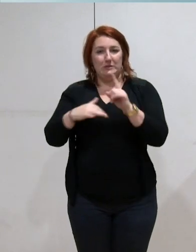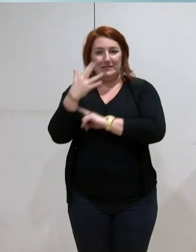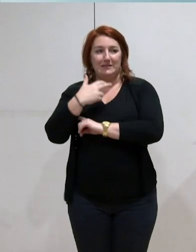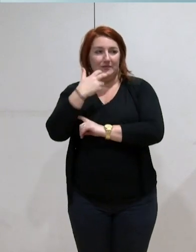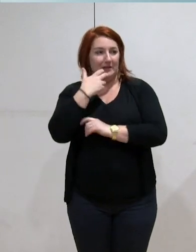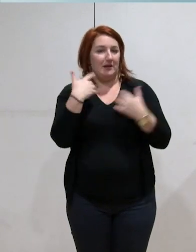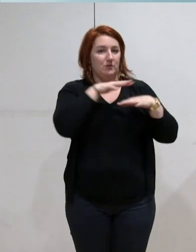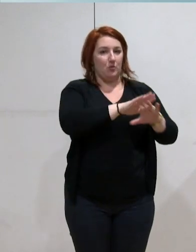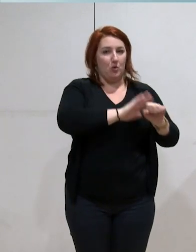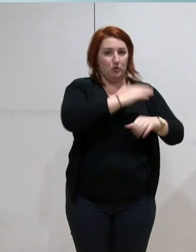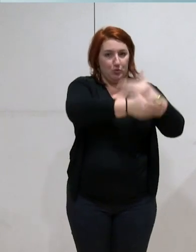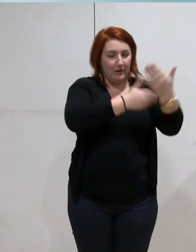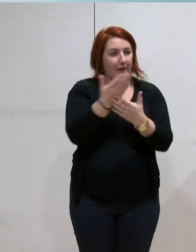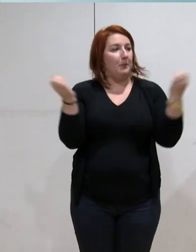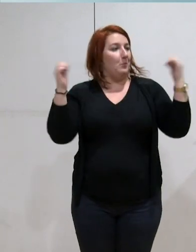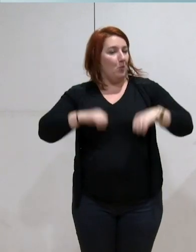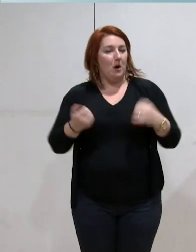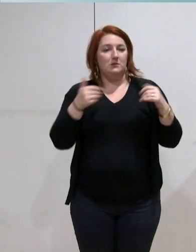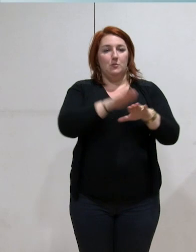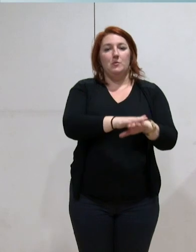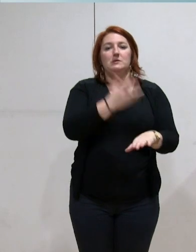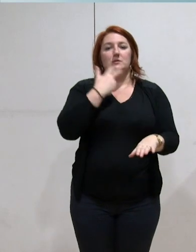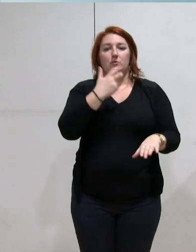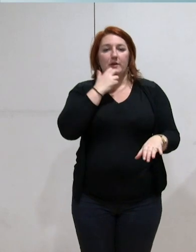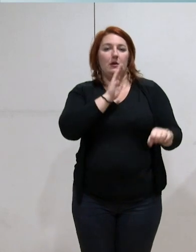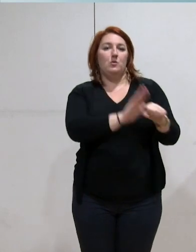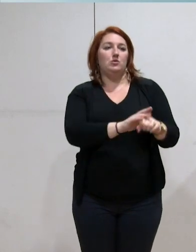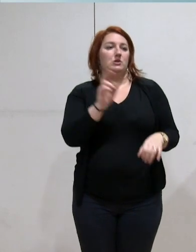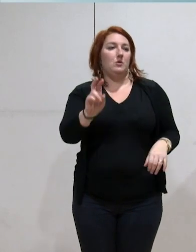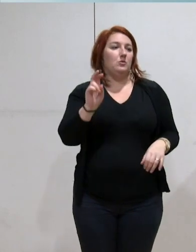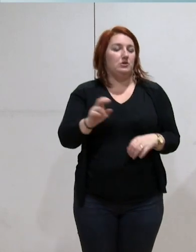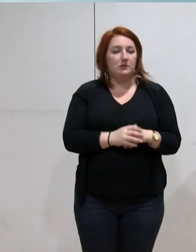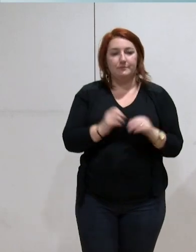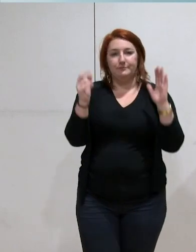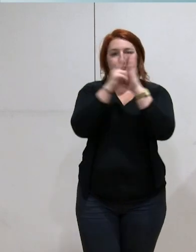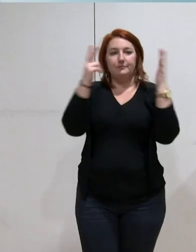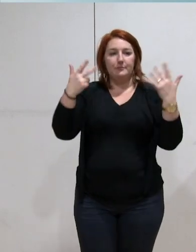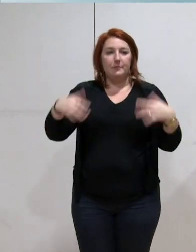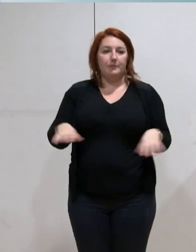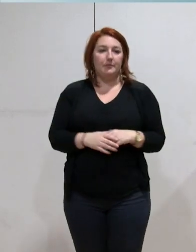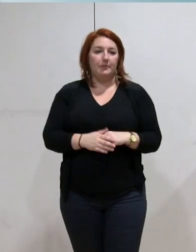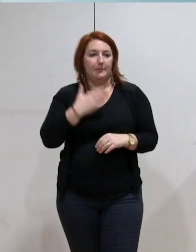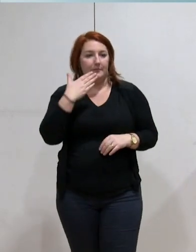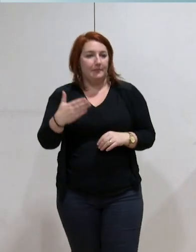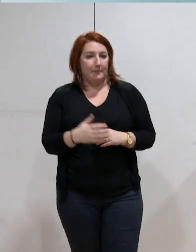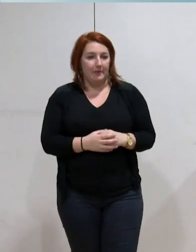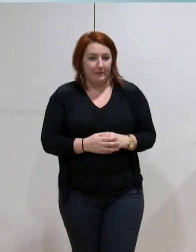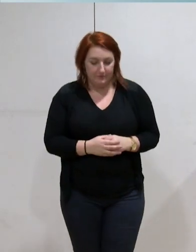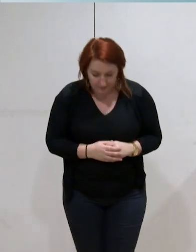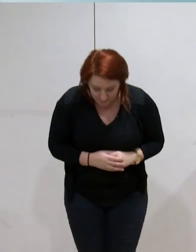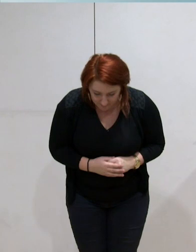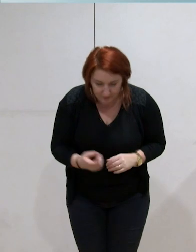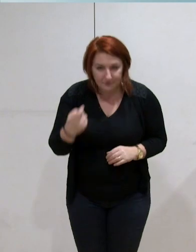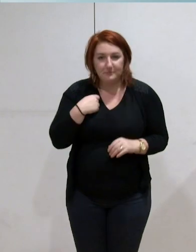rassemblement de gauche et de progrès qui vote pour le rassemblement citoyen de la gauche et les écologistes délibération adopté je vous remercie la